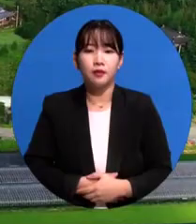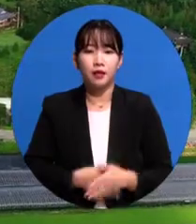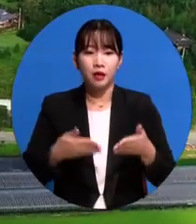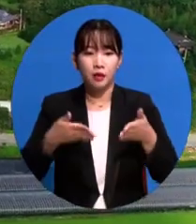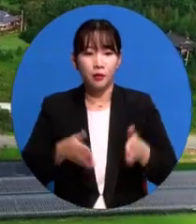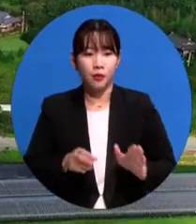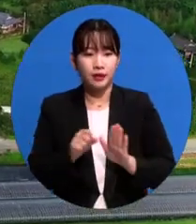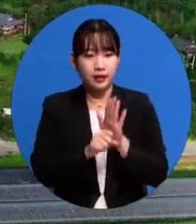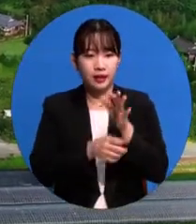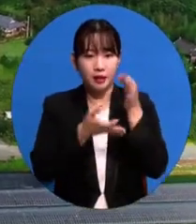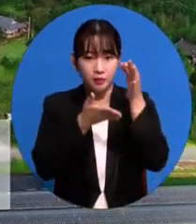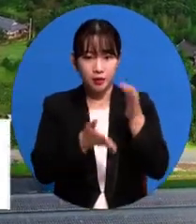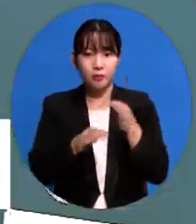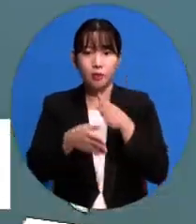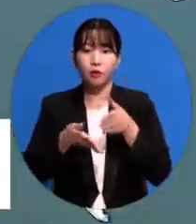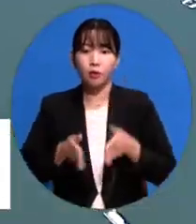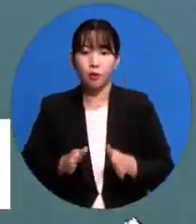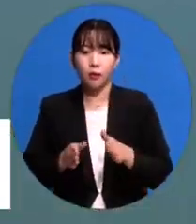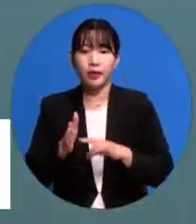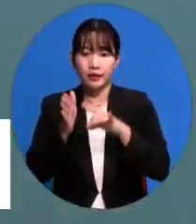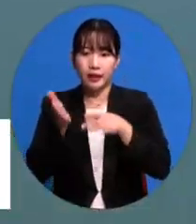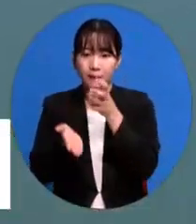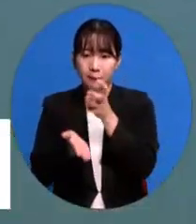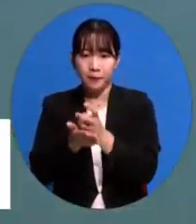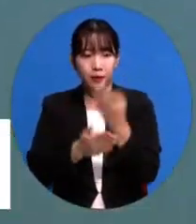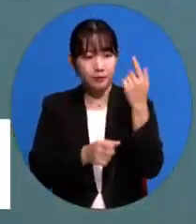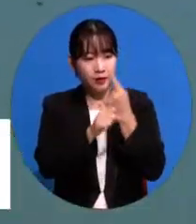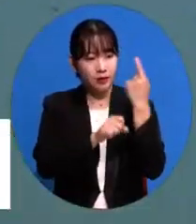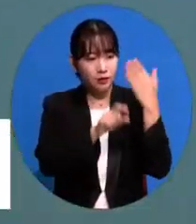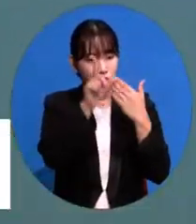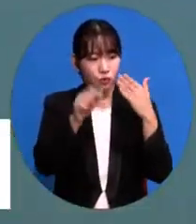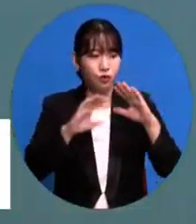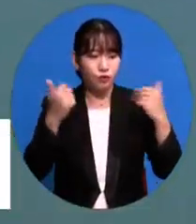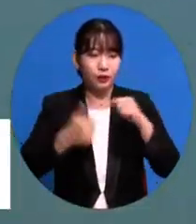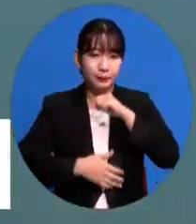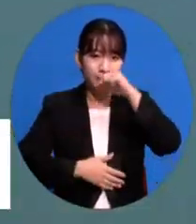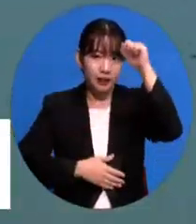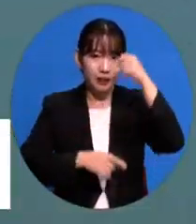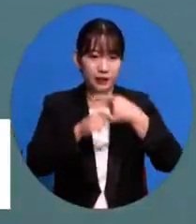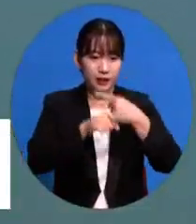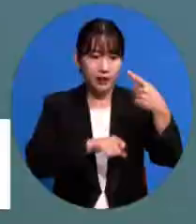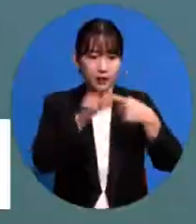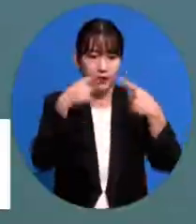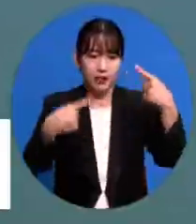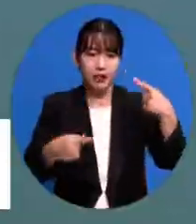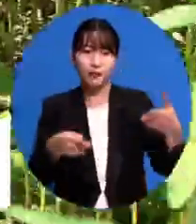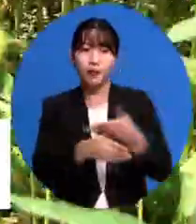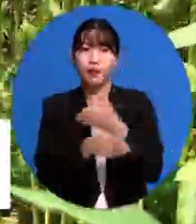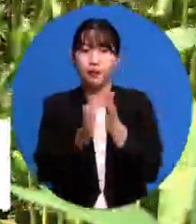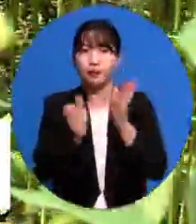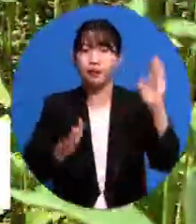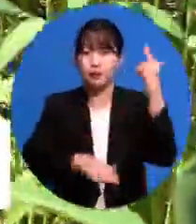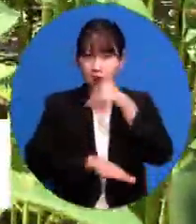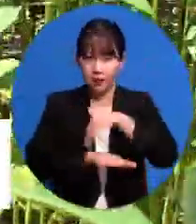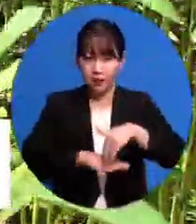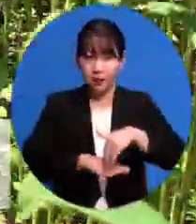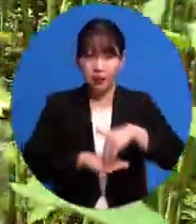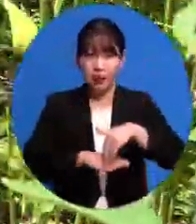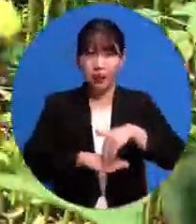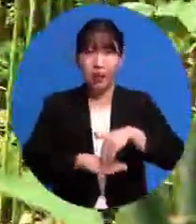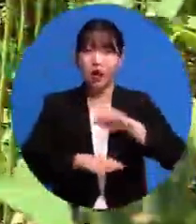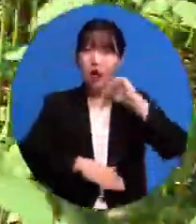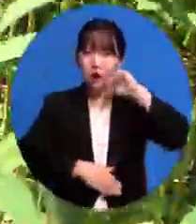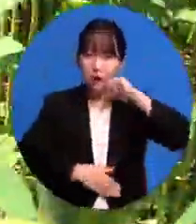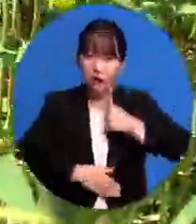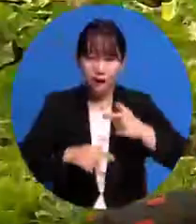고향사랑 기부금 이른바 고향세법은 지난해 9월 국회를 통과해 내년 1월 1일부터 시행될 예정입니다. 열악한 지방